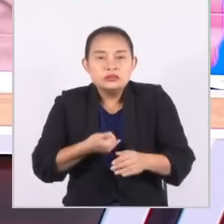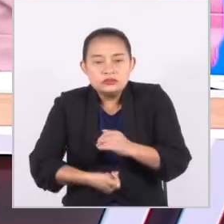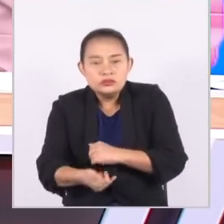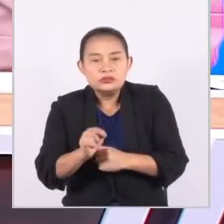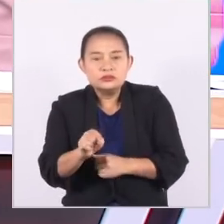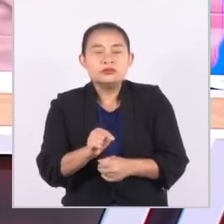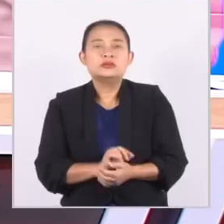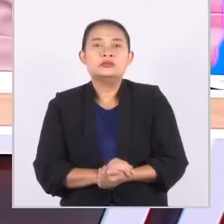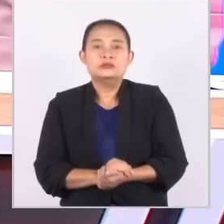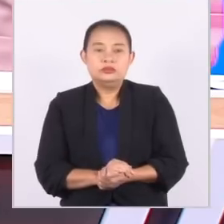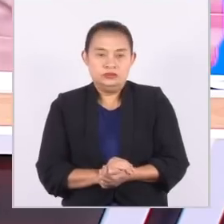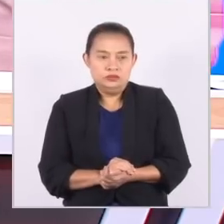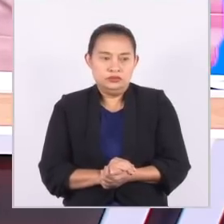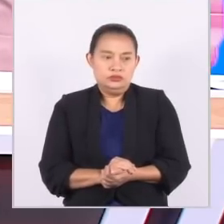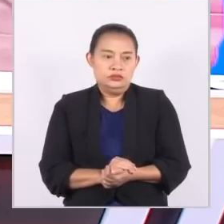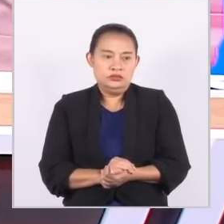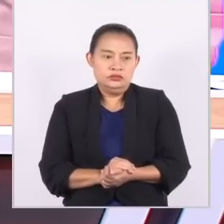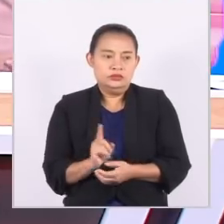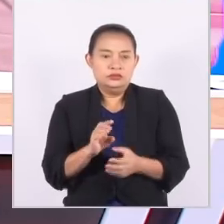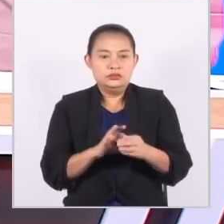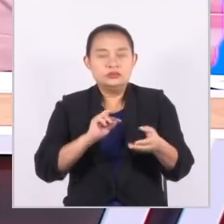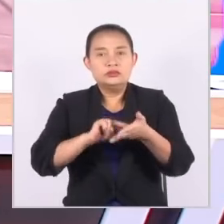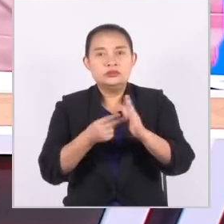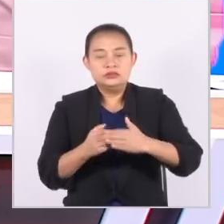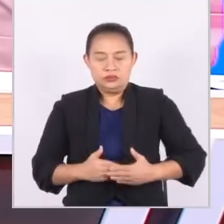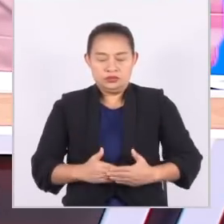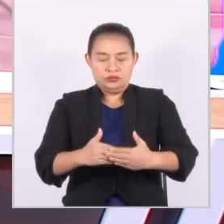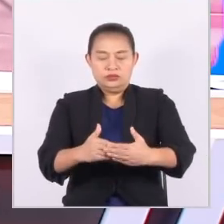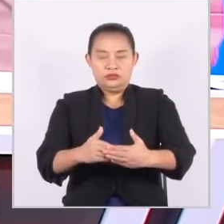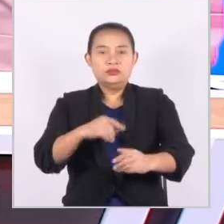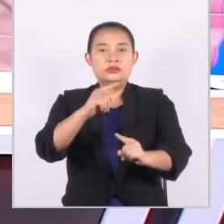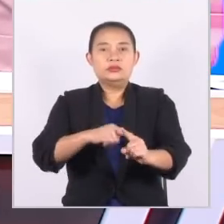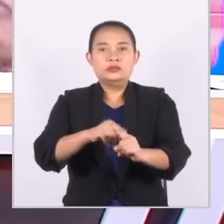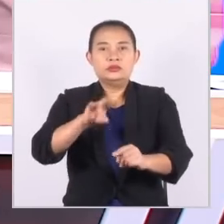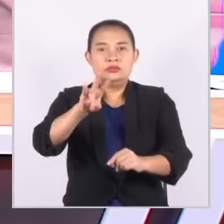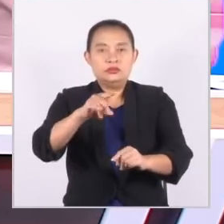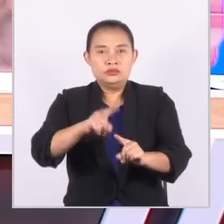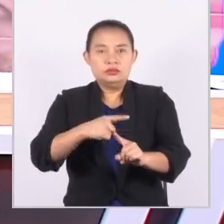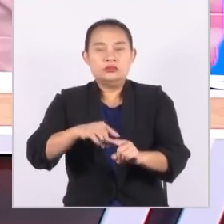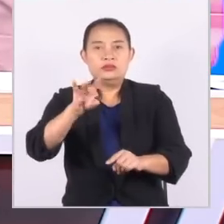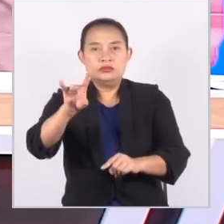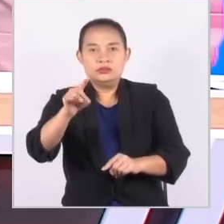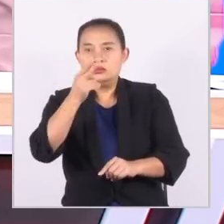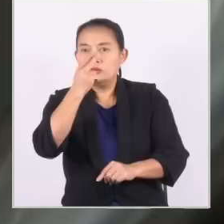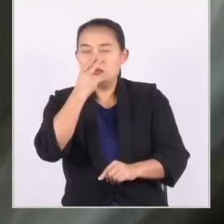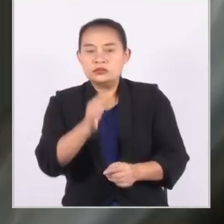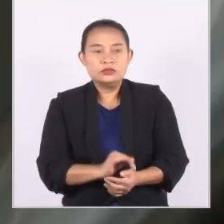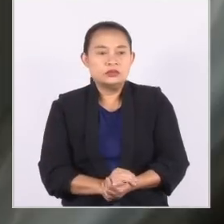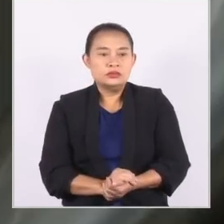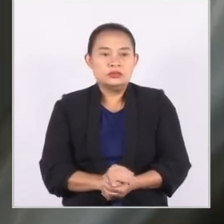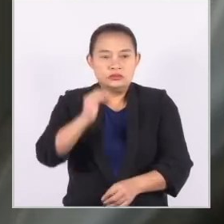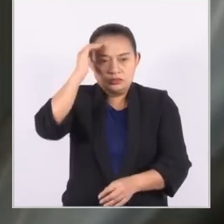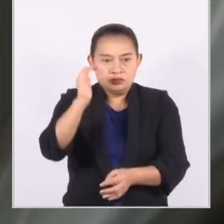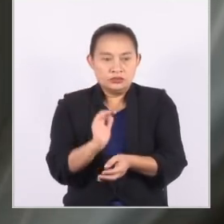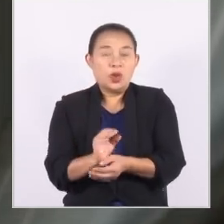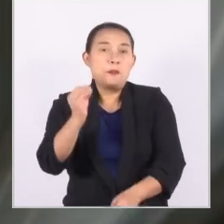ลอดออกมา แสดงว่าท้องแก่หนักแล้วนั่นน่ะ ประมาณ 7-8 เดือนได้แล้วด้วยนะคะอ้าวคุณผู้ชมไปดูเหตุนี้ตำรวจสภ.บ้าน